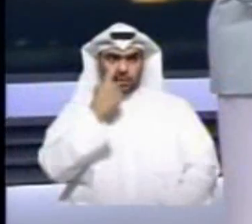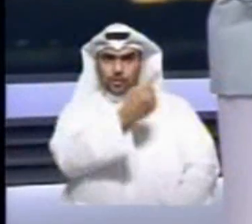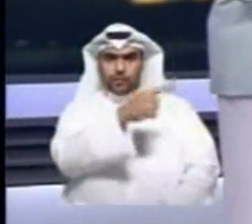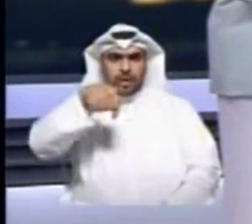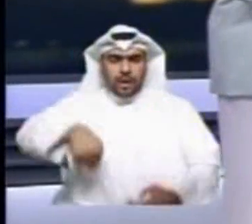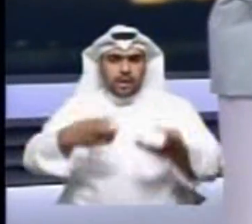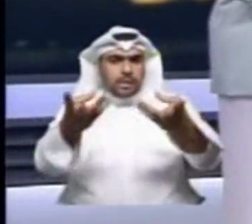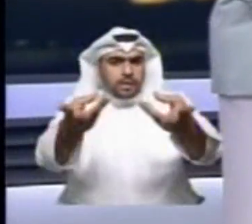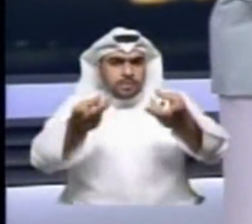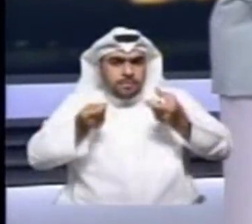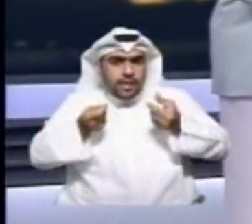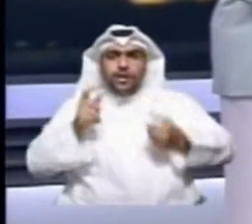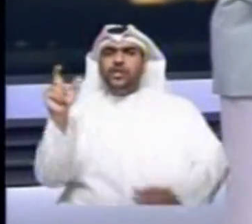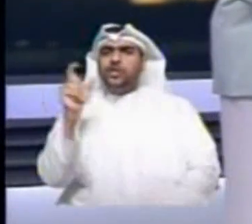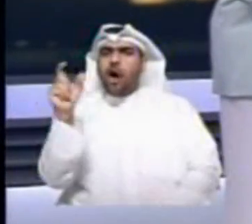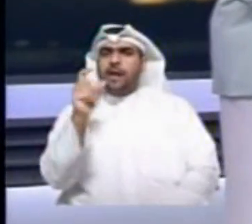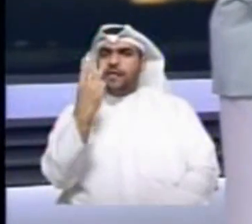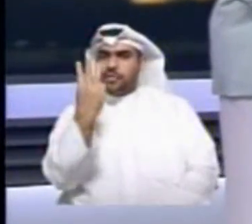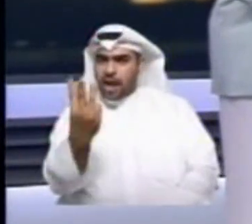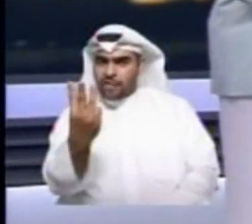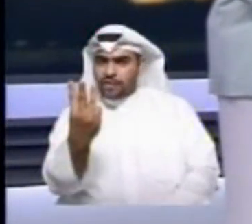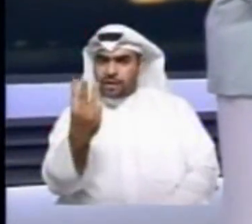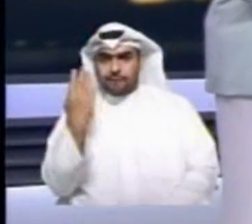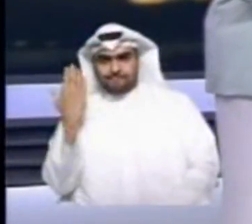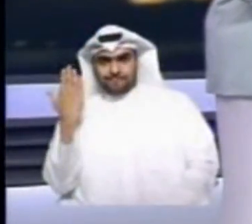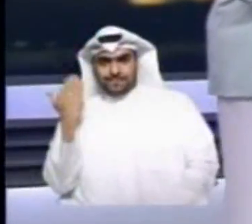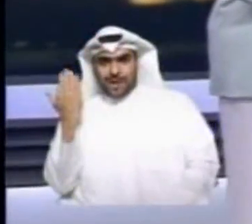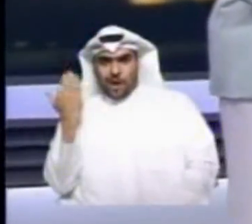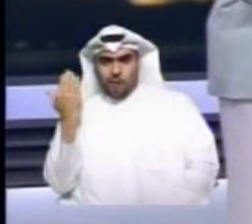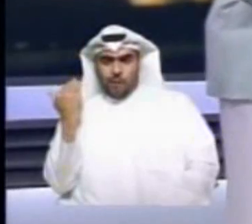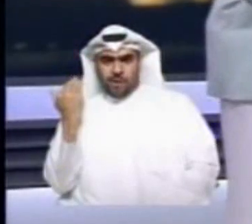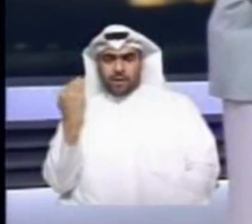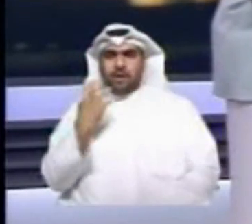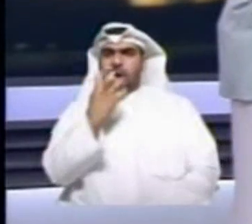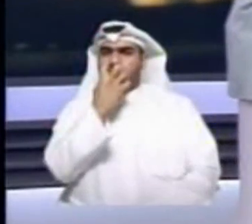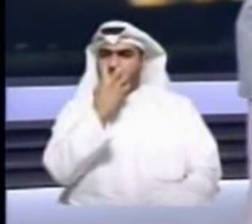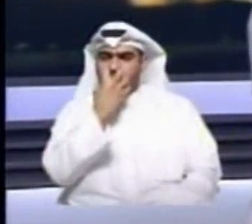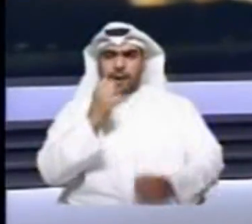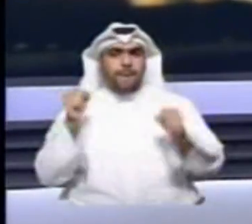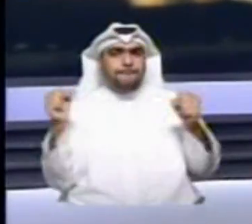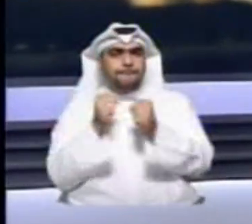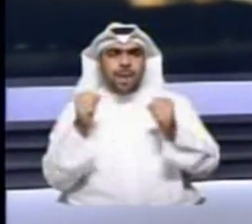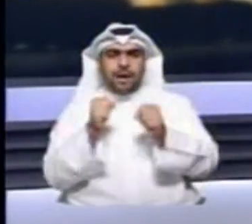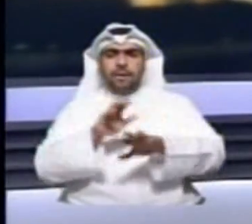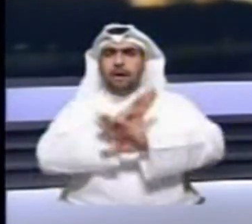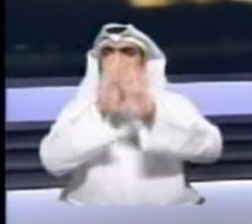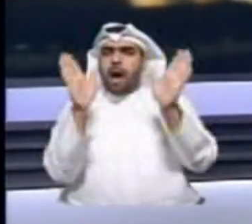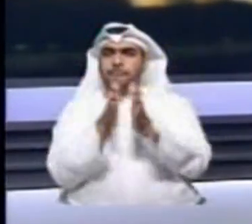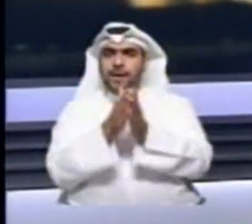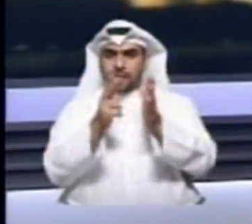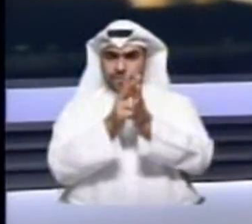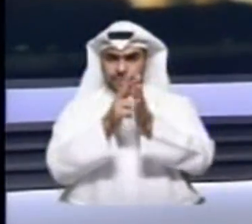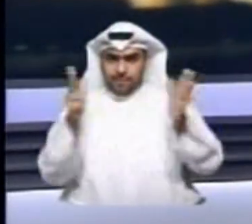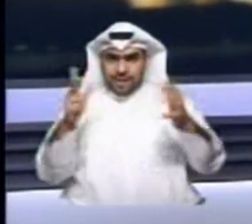الجوية تبين بأن فعلا احنا في شهر مارس كان المعدل اللي وصلنا تقريبا 18.8 مقارنة